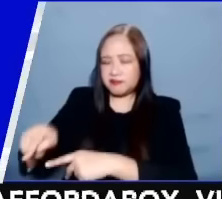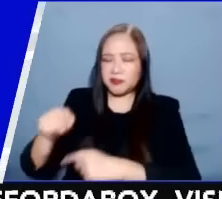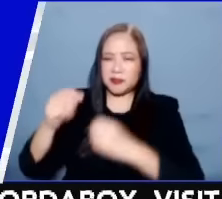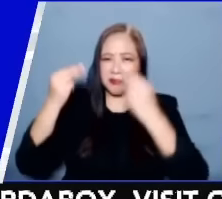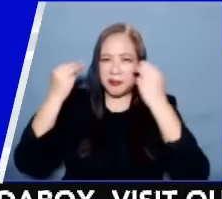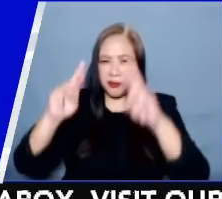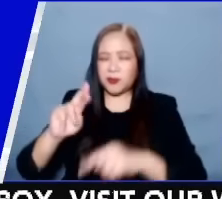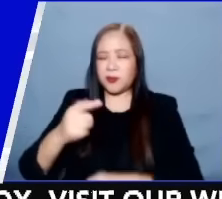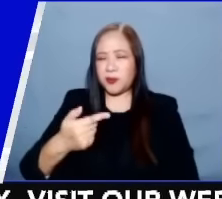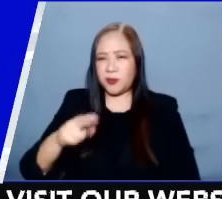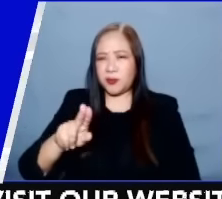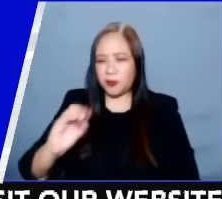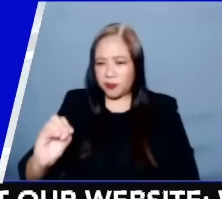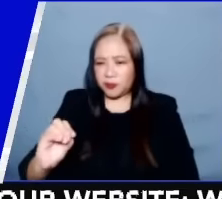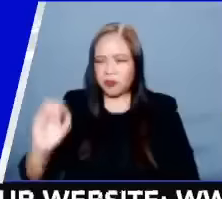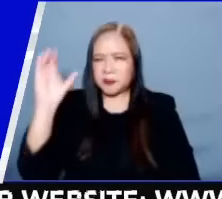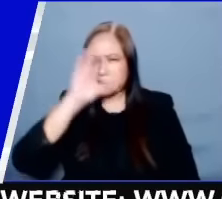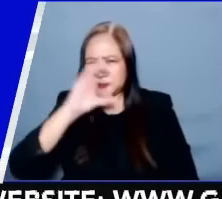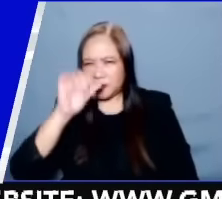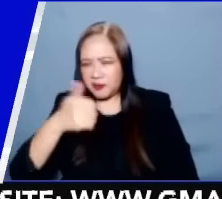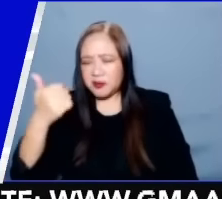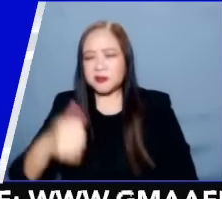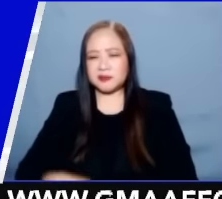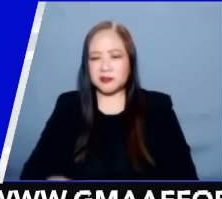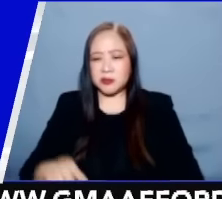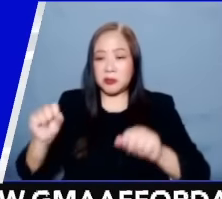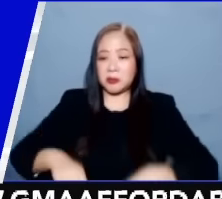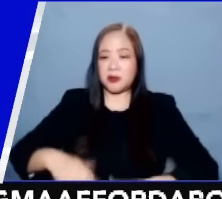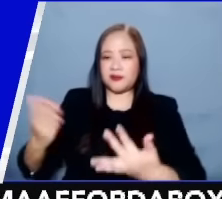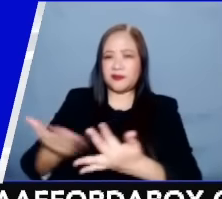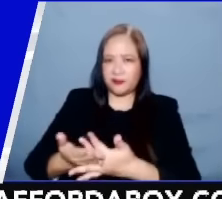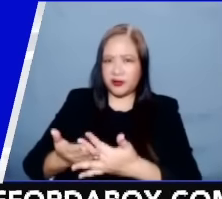ay pwede po tayo magsampa ng kaukulang kaso.